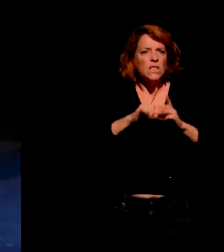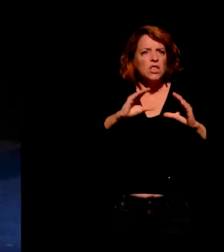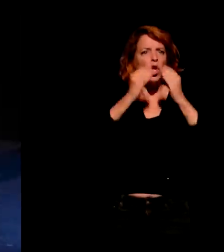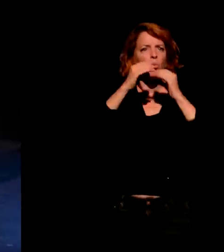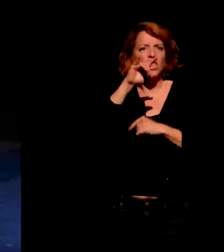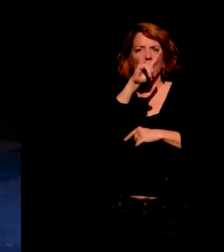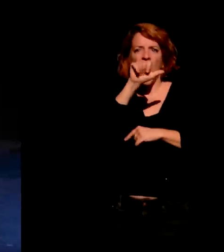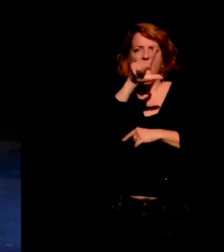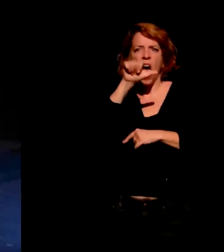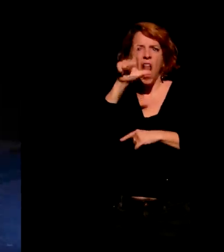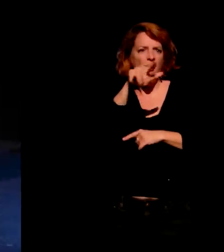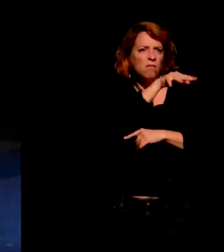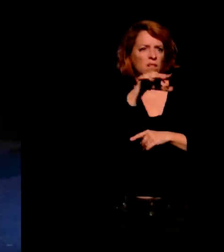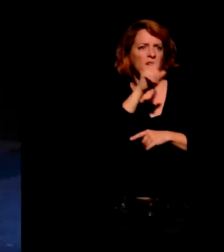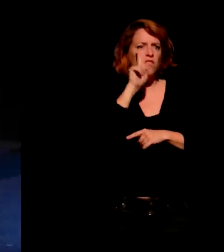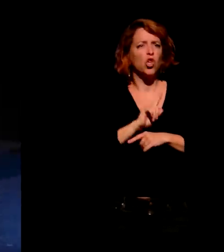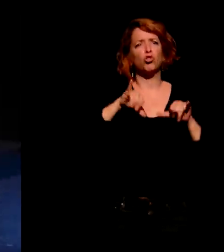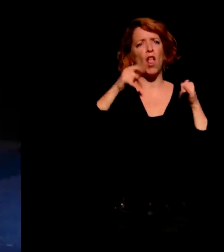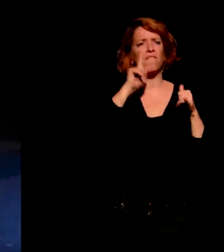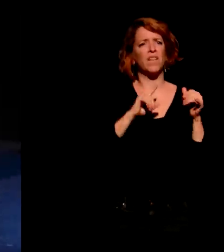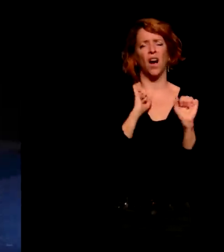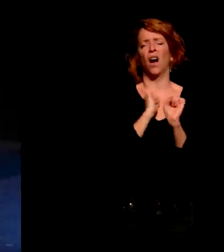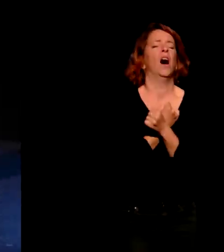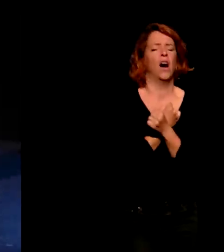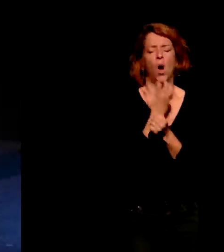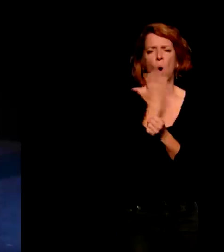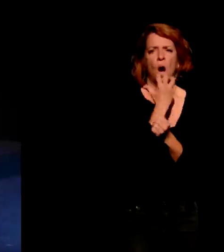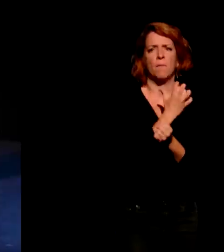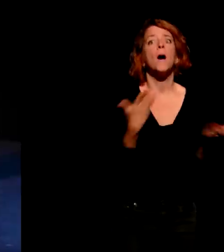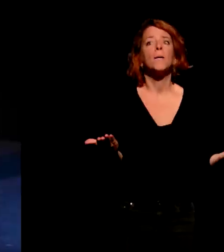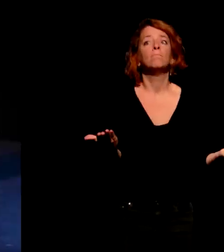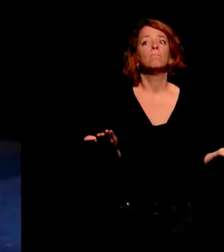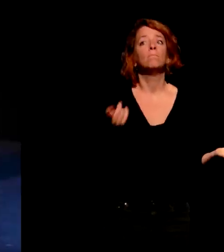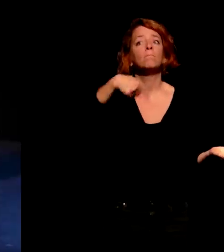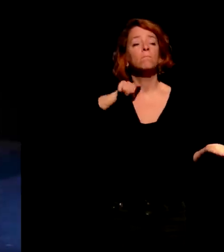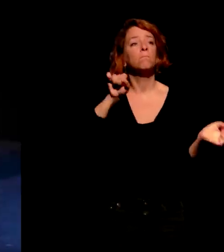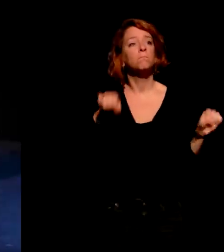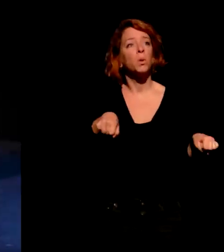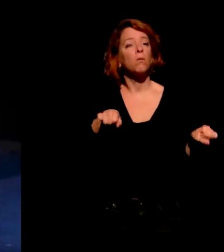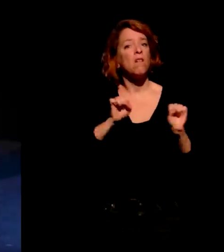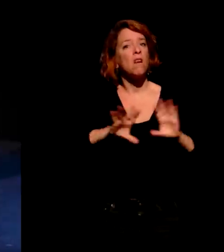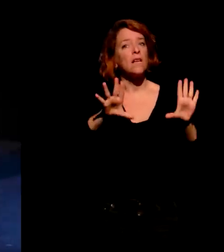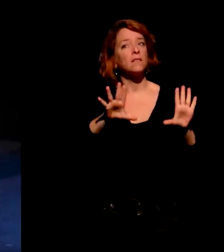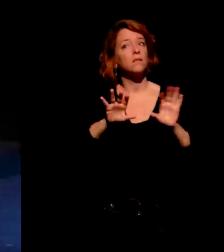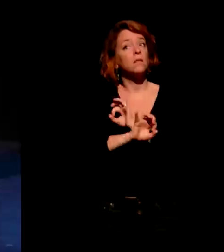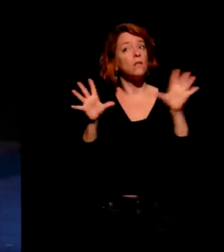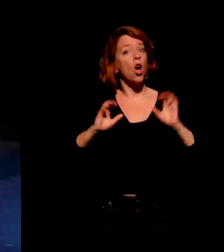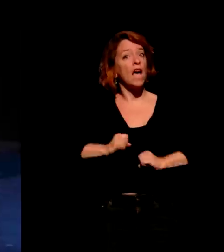des jeunes filles de ces ghettos communautarisés. Une question se pose alors à nous tous. Peut-on encore laisser faire sans